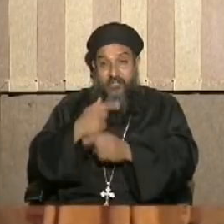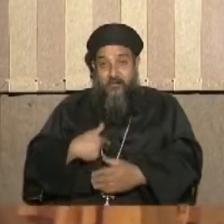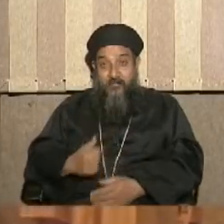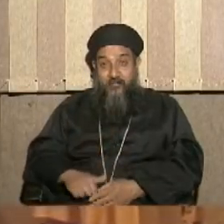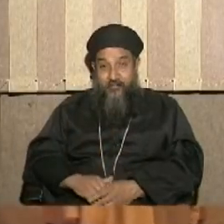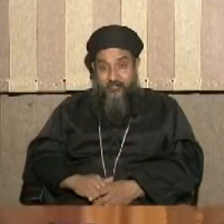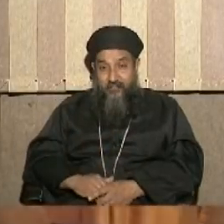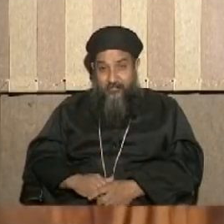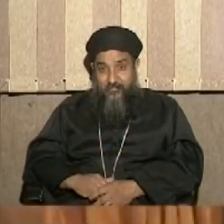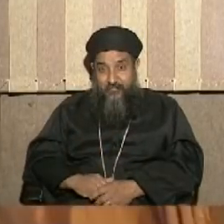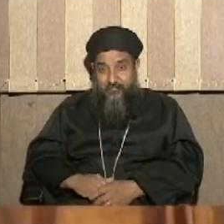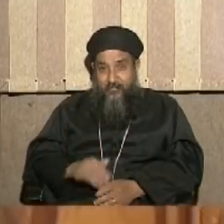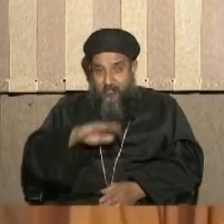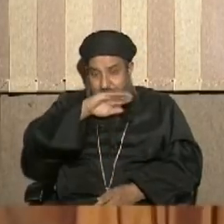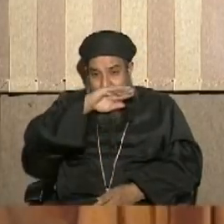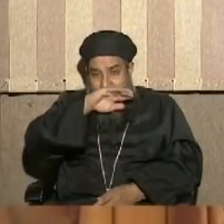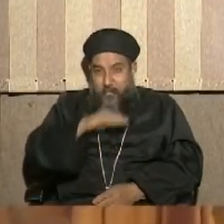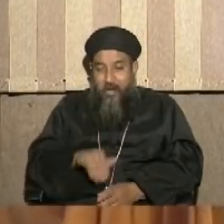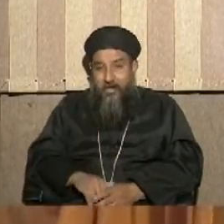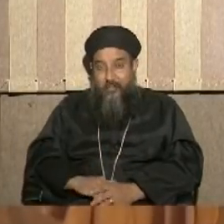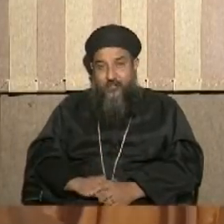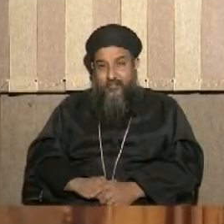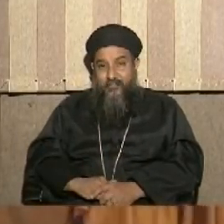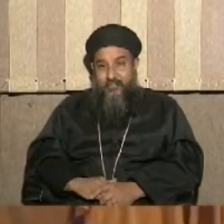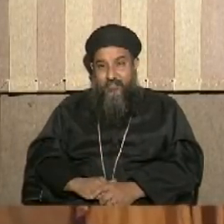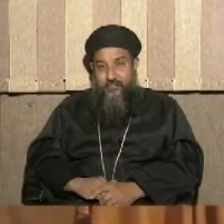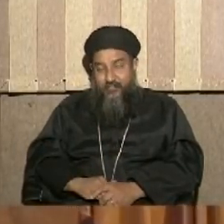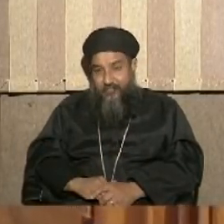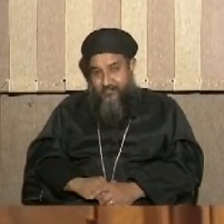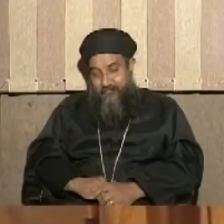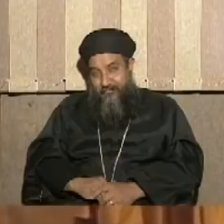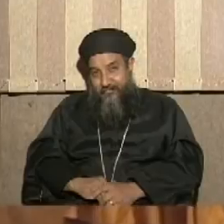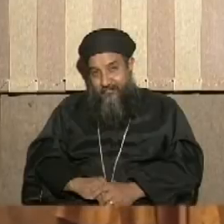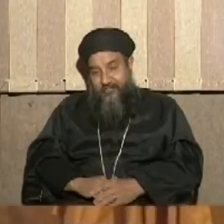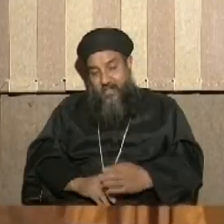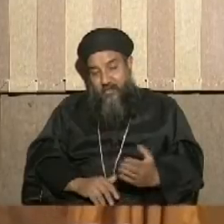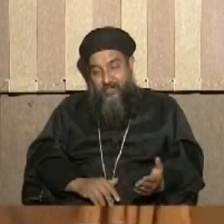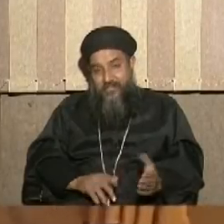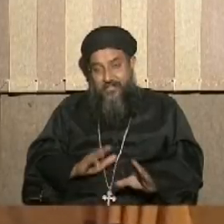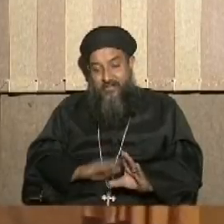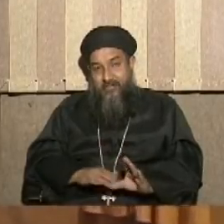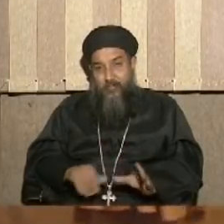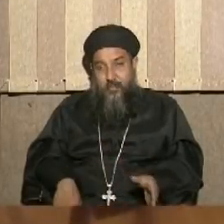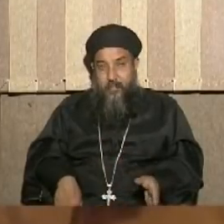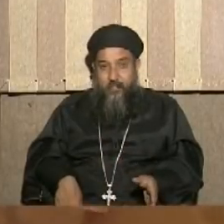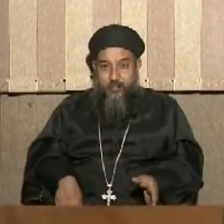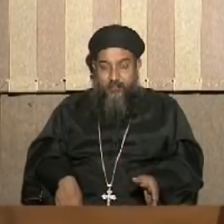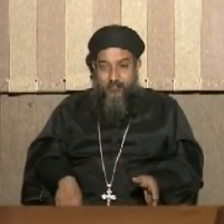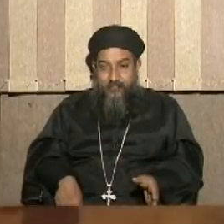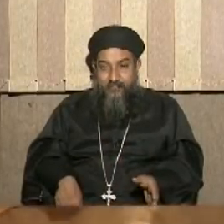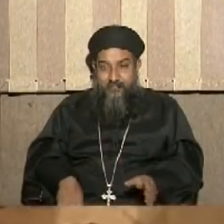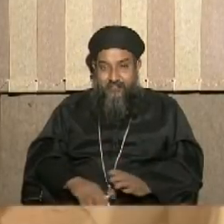قدامي، أخذ بركتك يا أبي. ربنا يباركك يا أبي، تفضل.